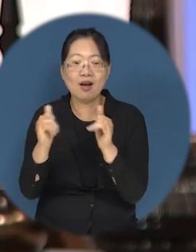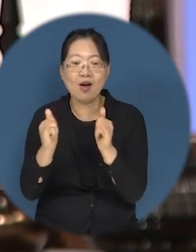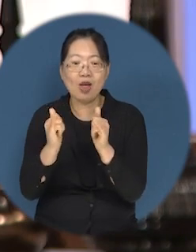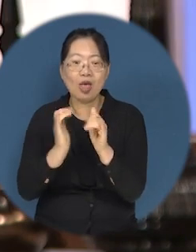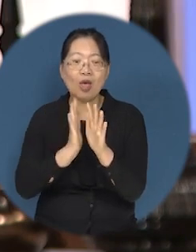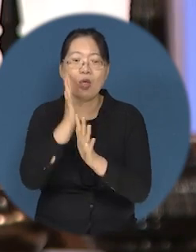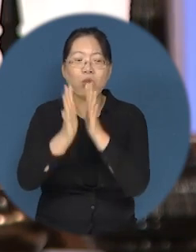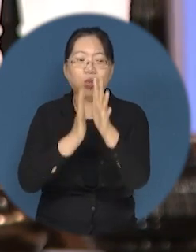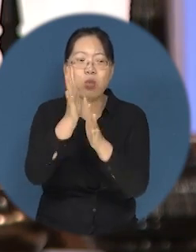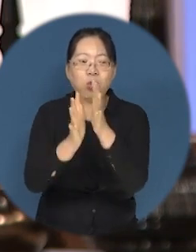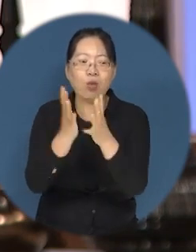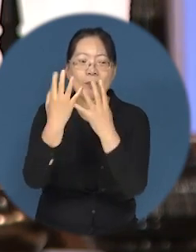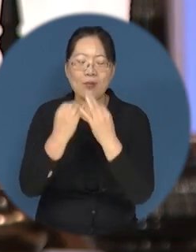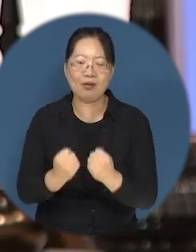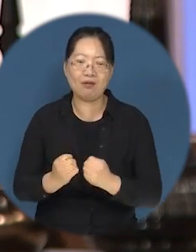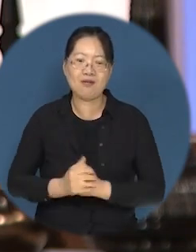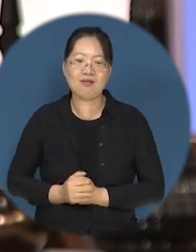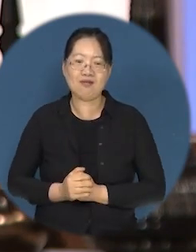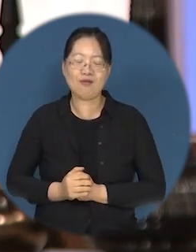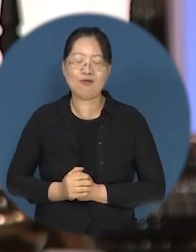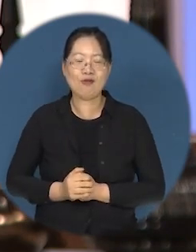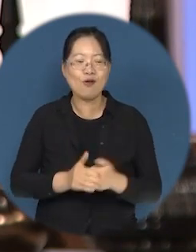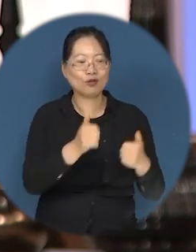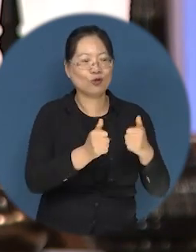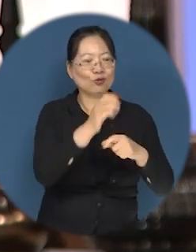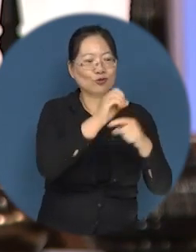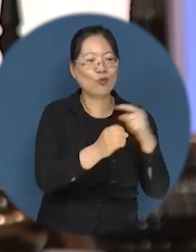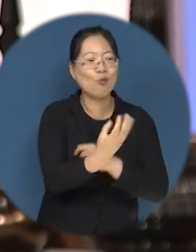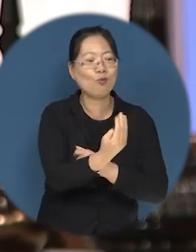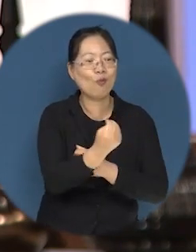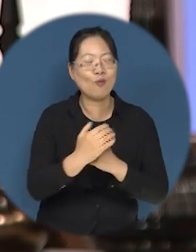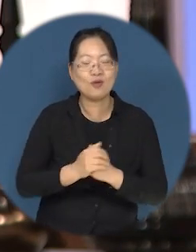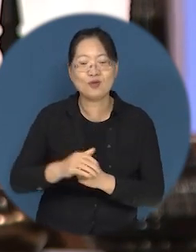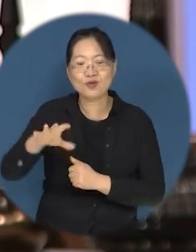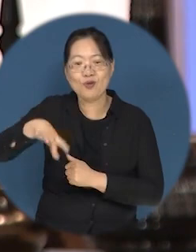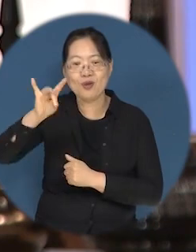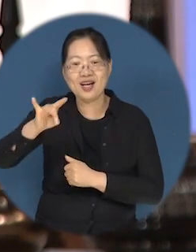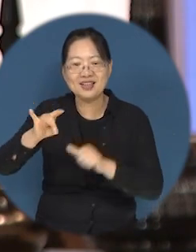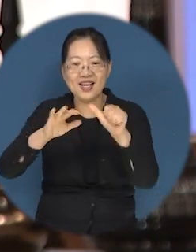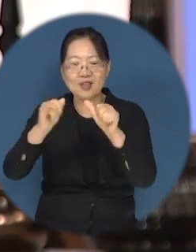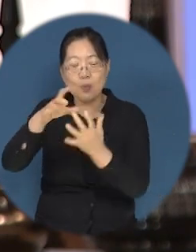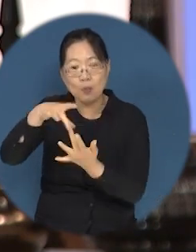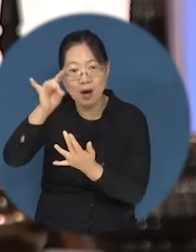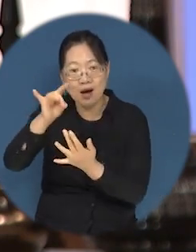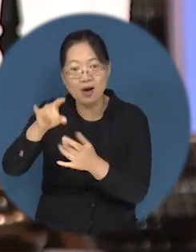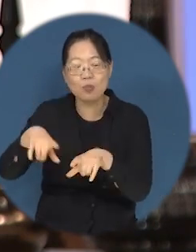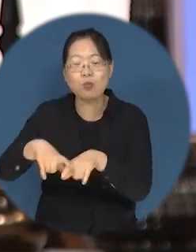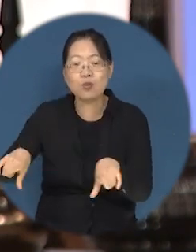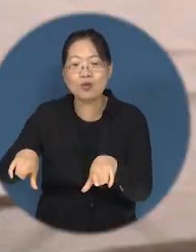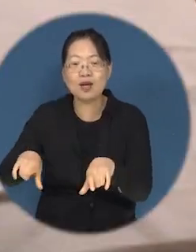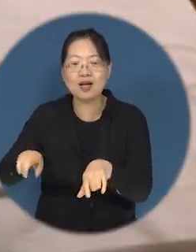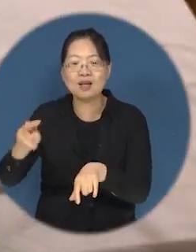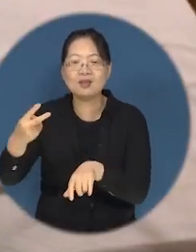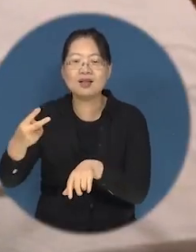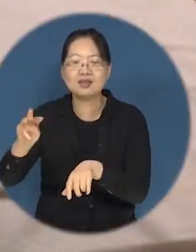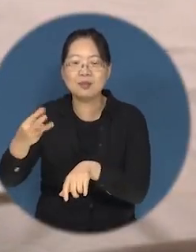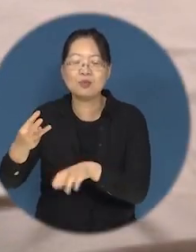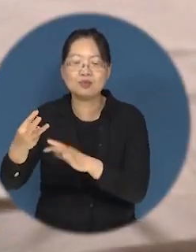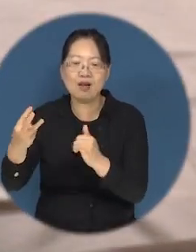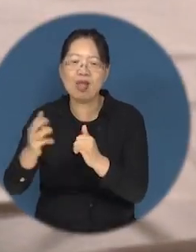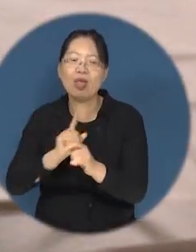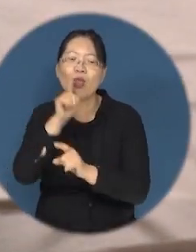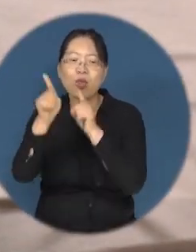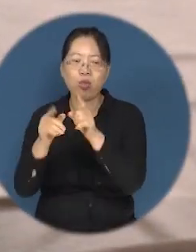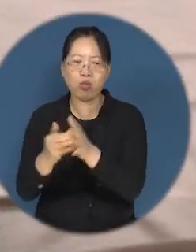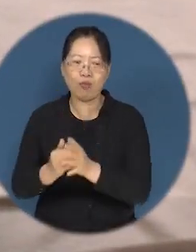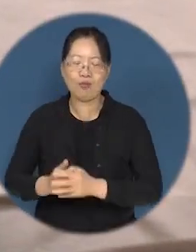분들이 굉장히 지원이 많았었어요. 경쟁률이 얼마나 됐습니까? 처음에는 뭐 예를 들면 5명 뽑는다. 그럼 보통 뭐 200명, 300명 이렇게